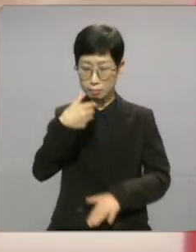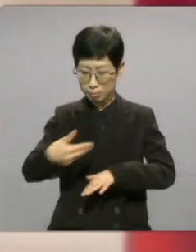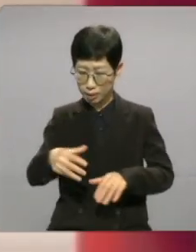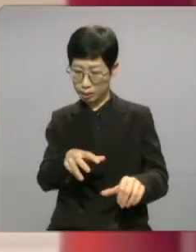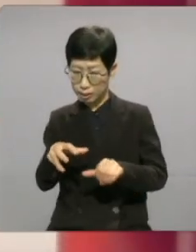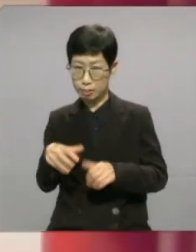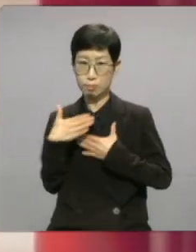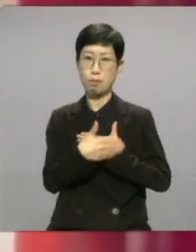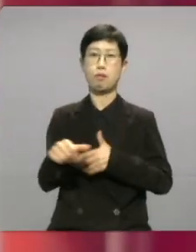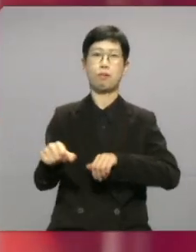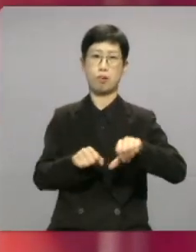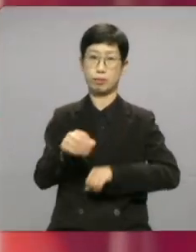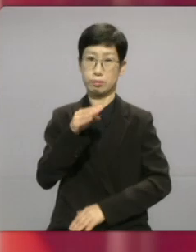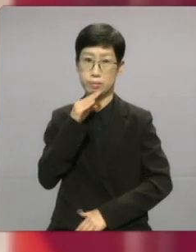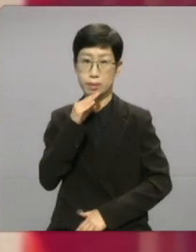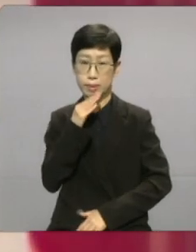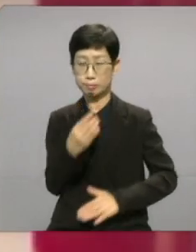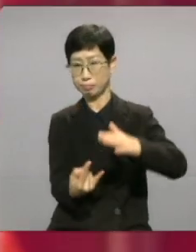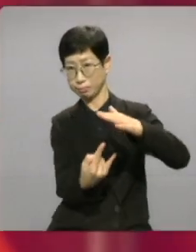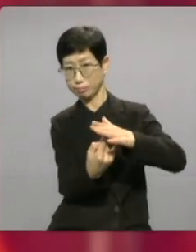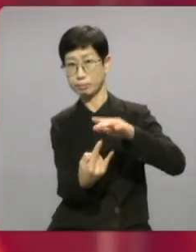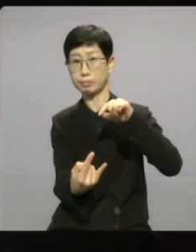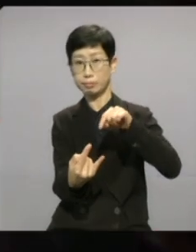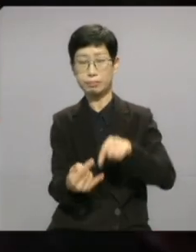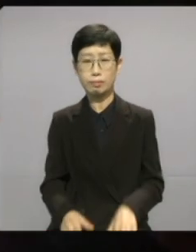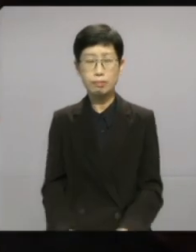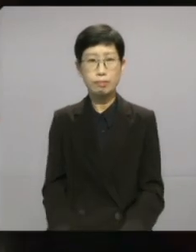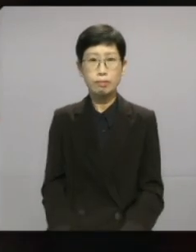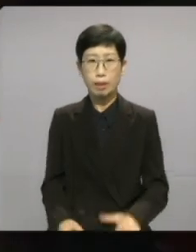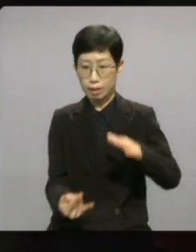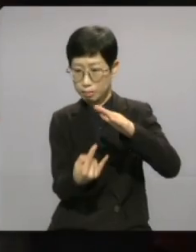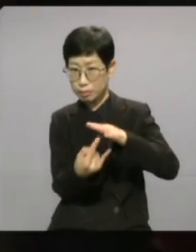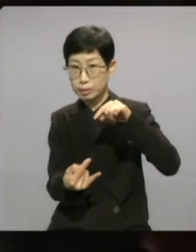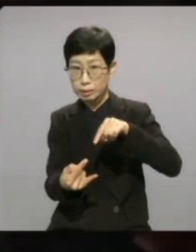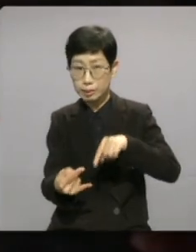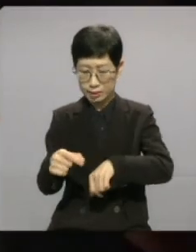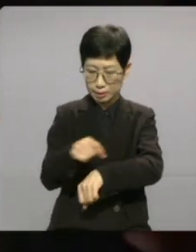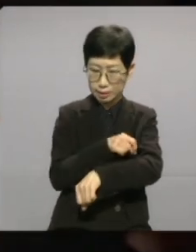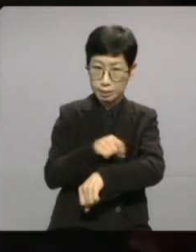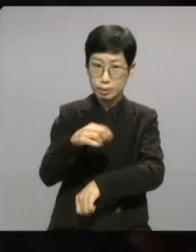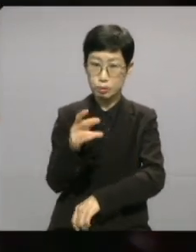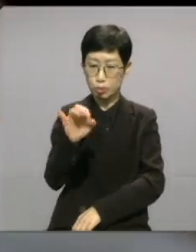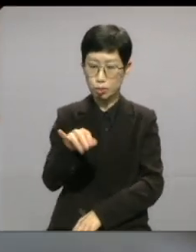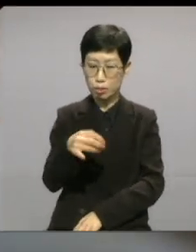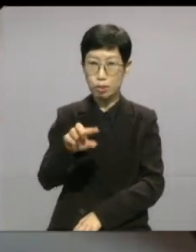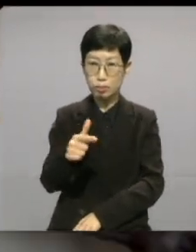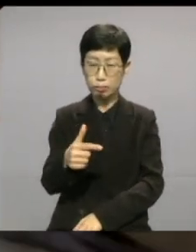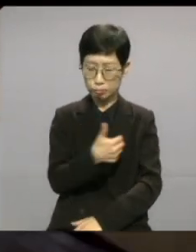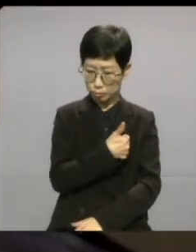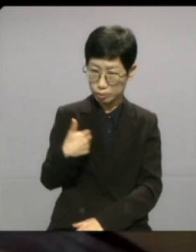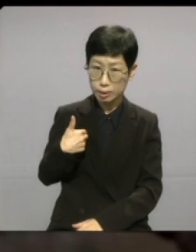활동을 한다는 뱀파이어 박쥐. 연구자들은 박쥐의 특수 동위원소가 풍부한 소피를 먹인